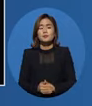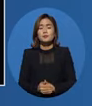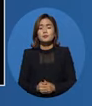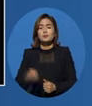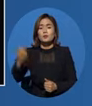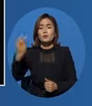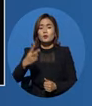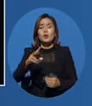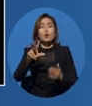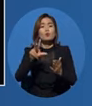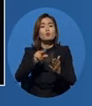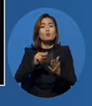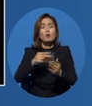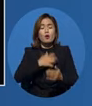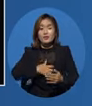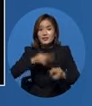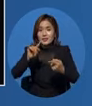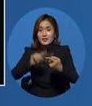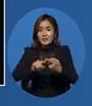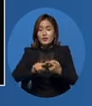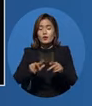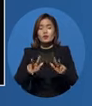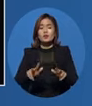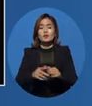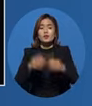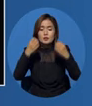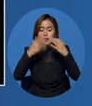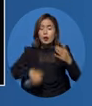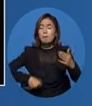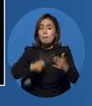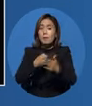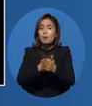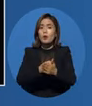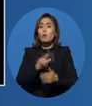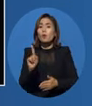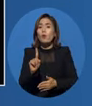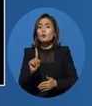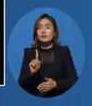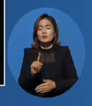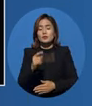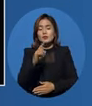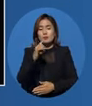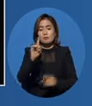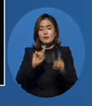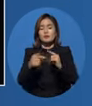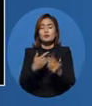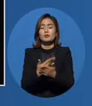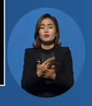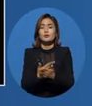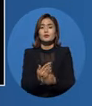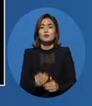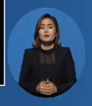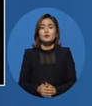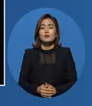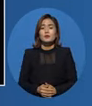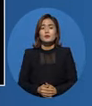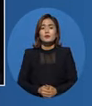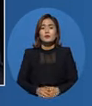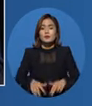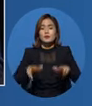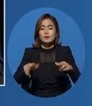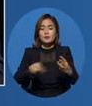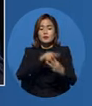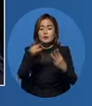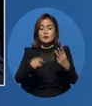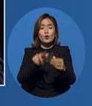또 그런 점들에 대해서 그동안 어 새로운 각오를 새긴 것 심슨 없으신지 한번 말씀해 주십시오 지금 이 세